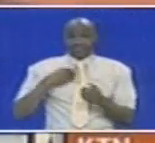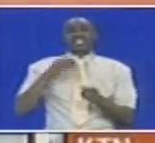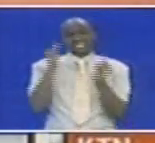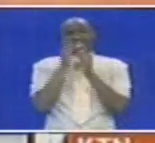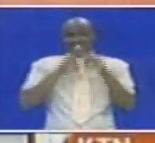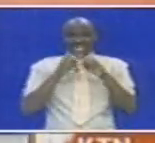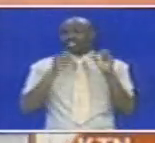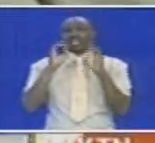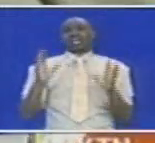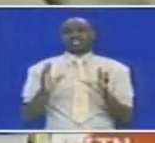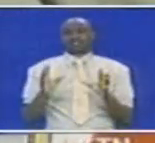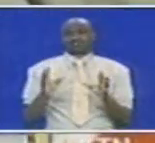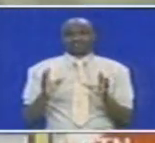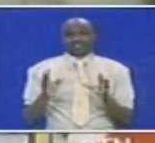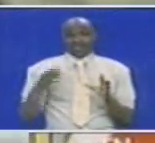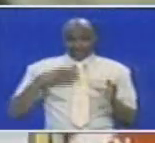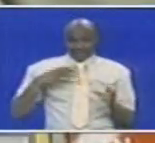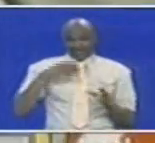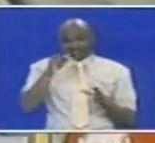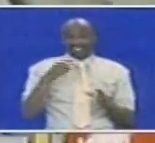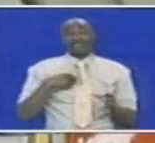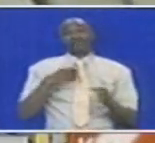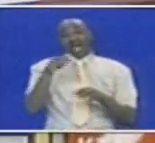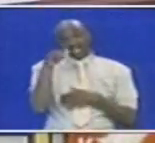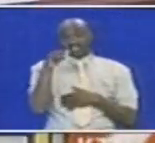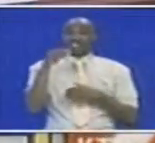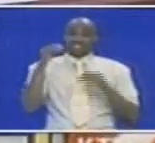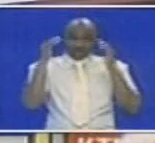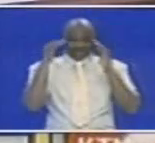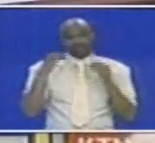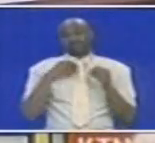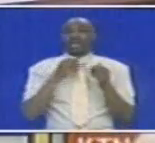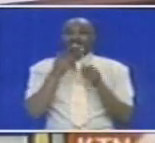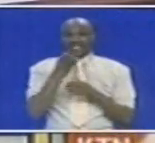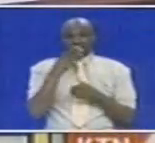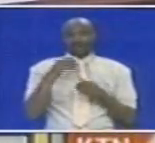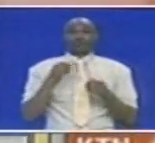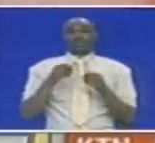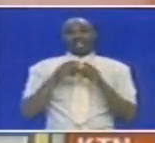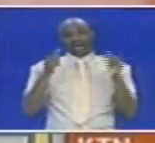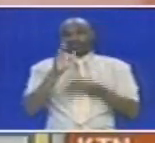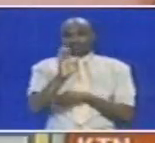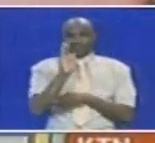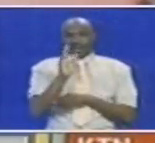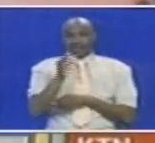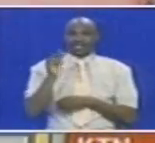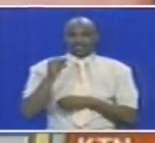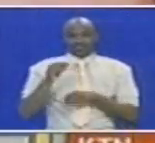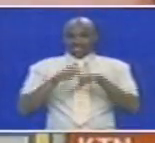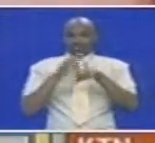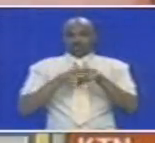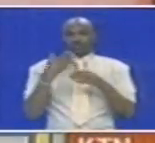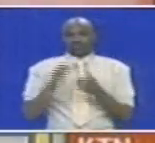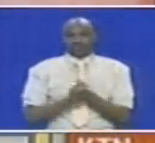10. Wazee waliokuwemo waliomba mahakama fursa kujibu mashtaka kwa lugha ya mama, wakisema hawakuelewa vyema